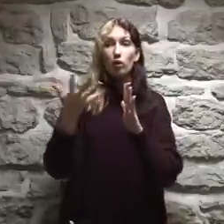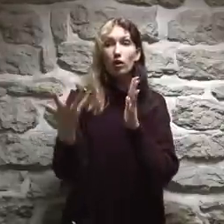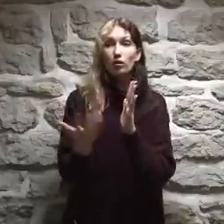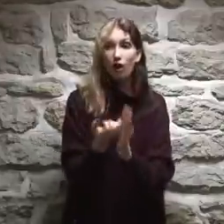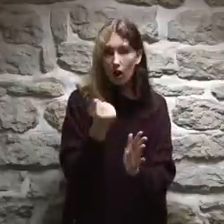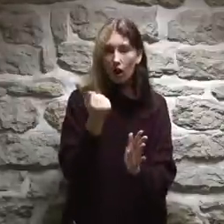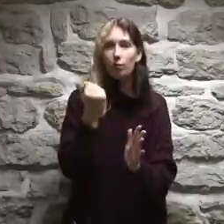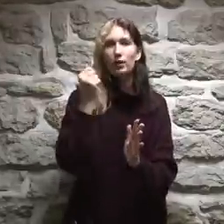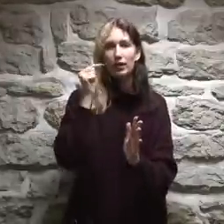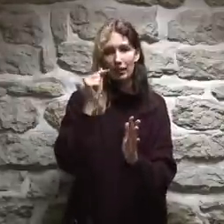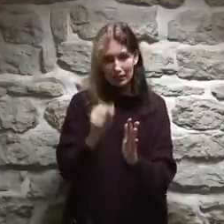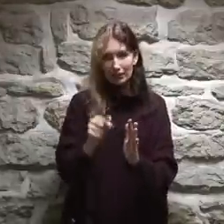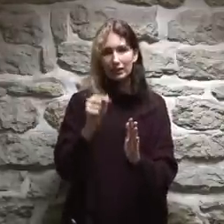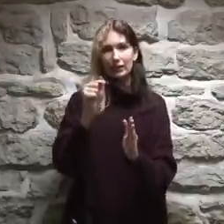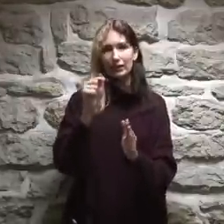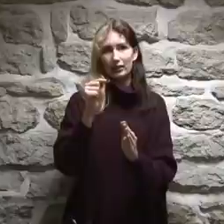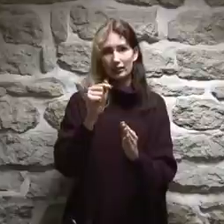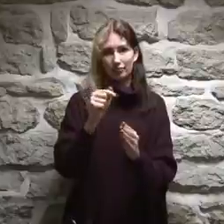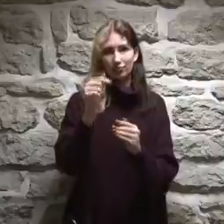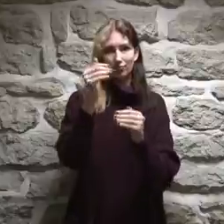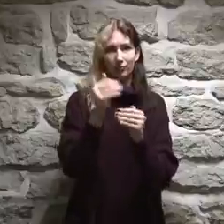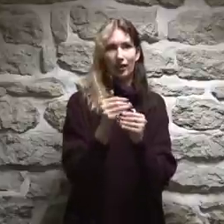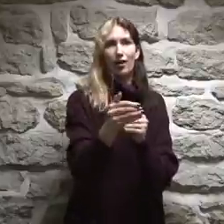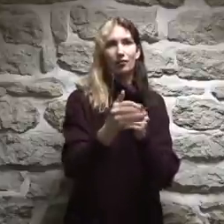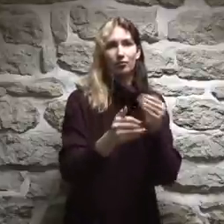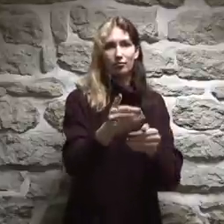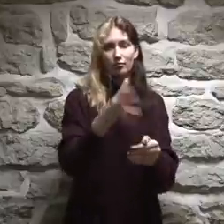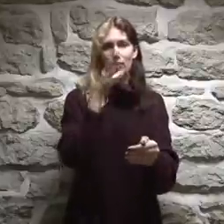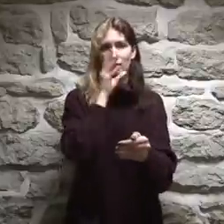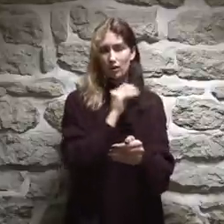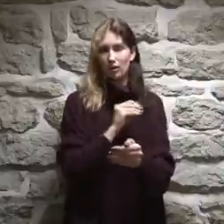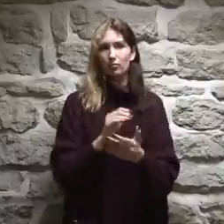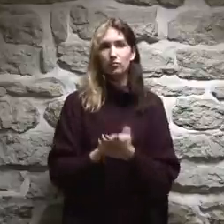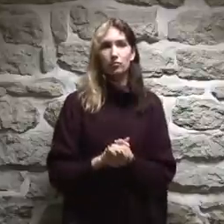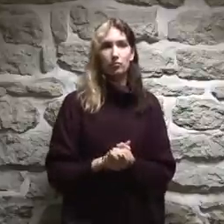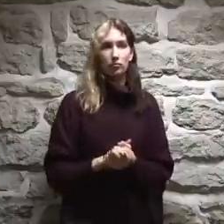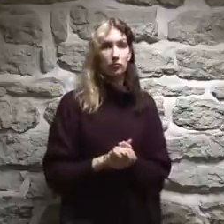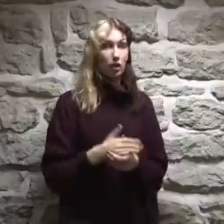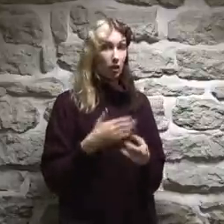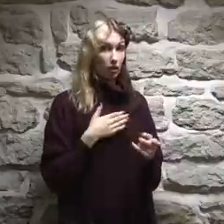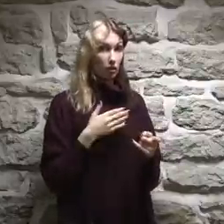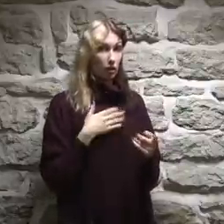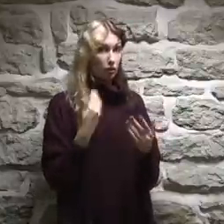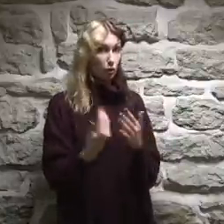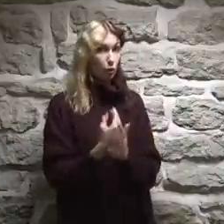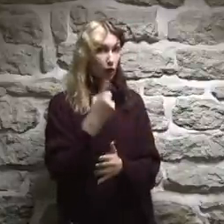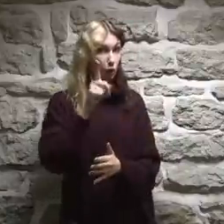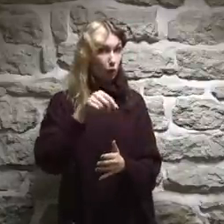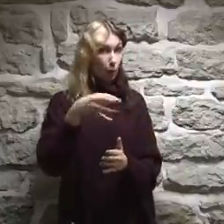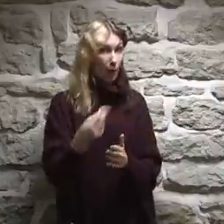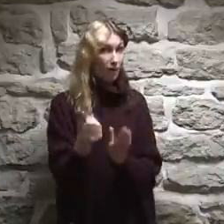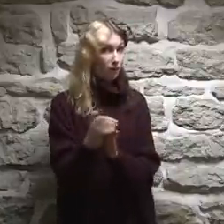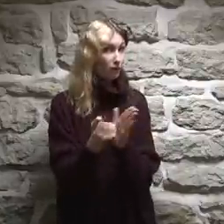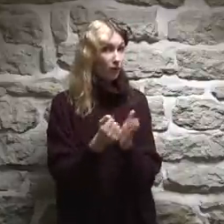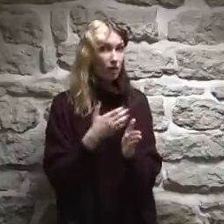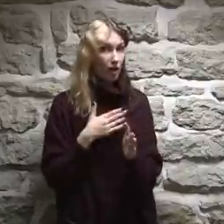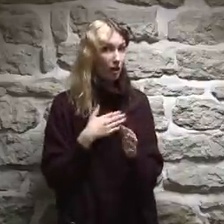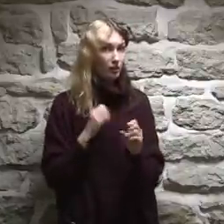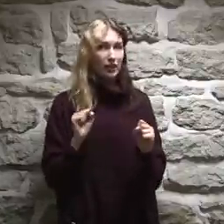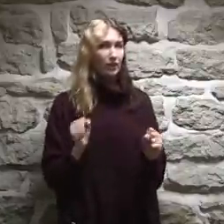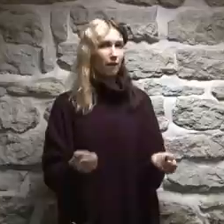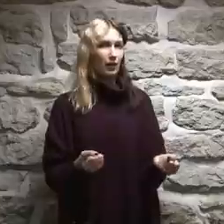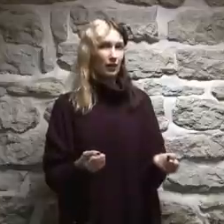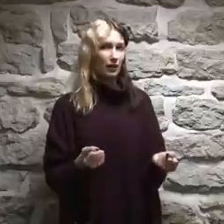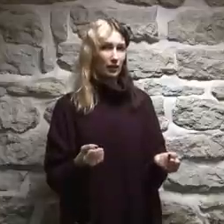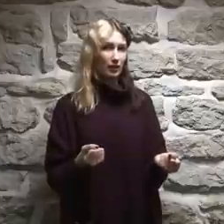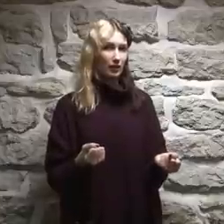saame astuda järgmise sammu. Kas te nüüd tahate siis uue kuupäeva paika panna või jääb see nüüd niimoodi,